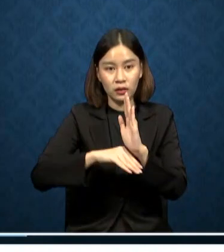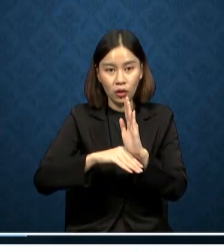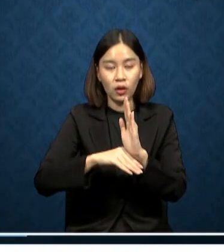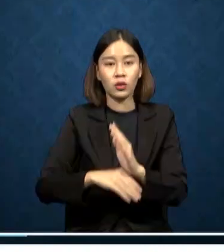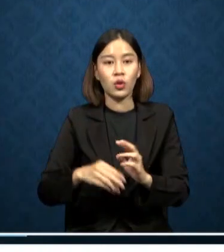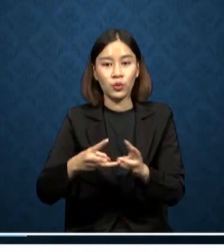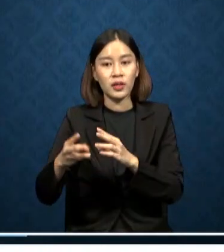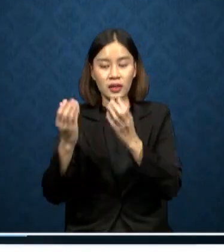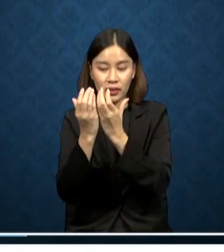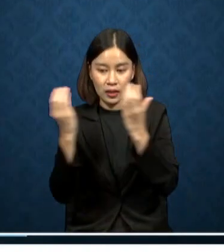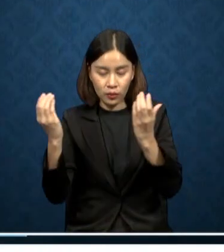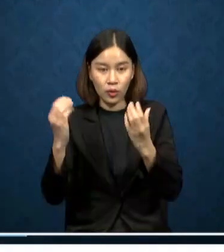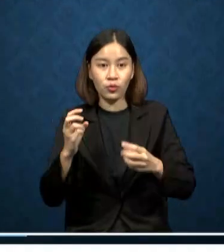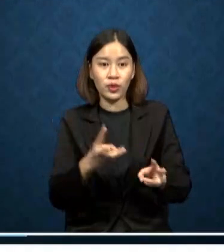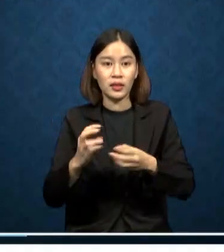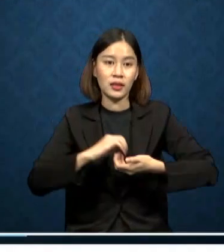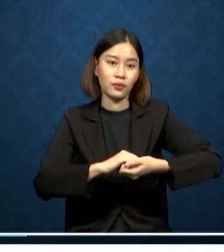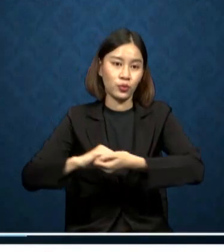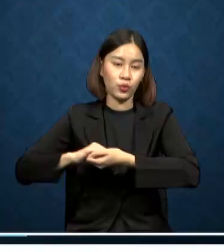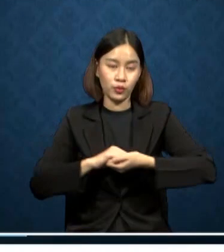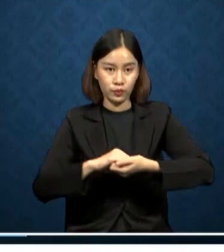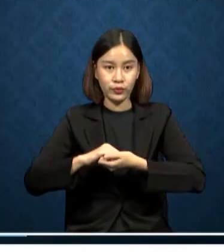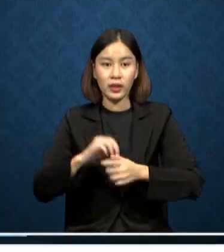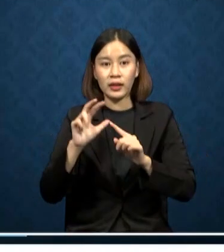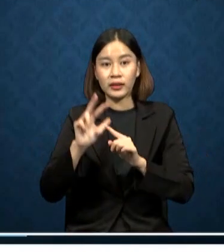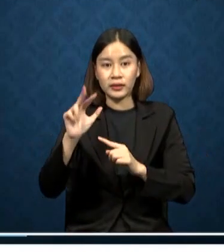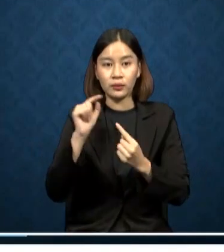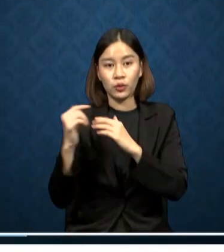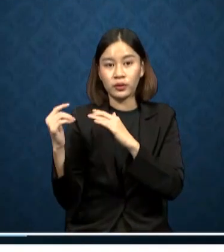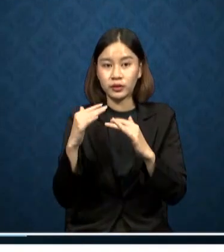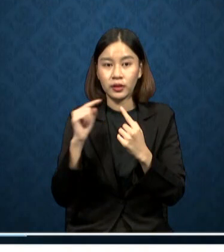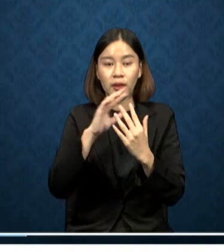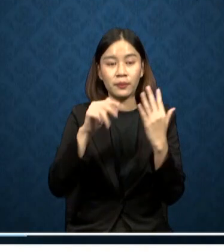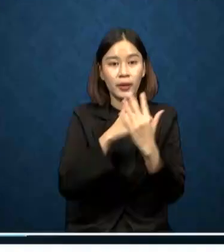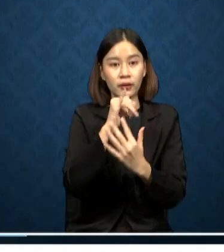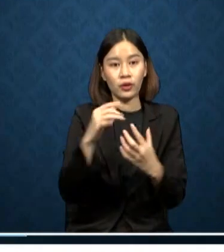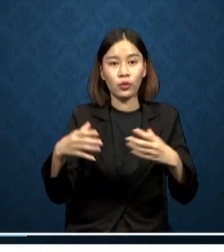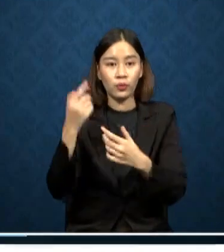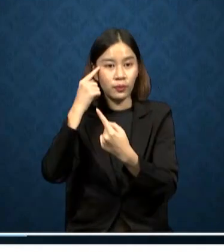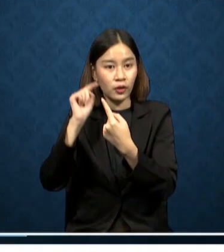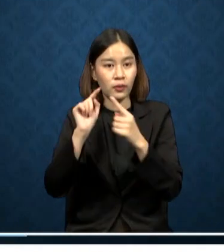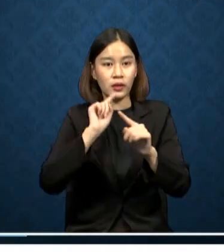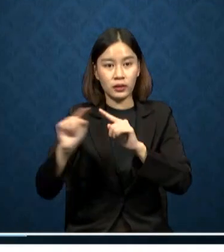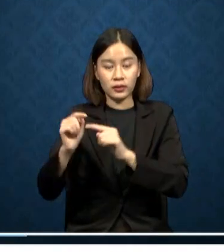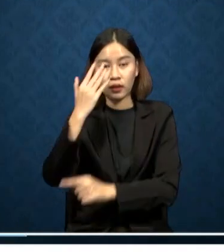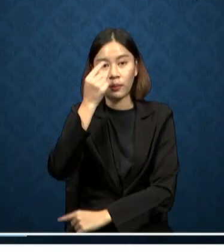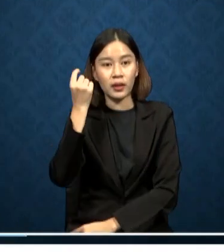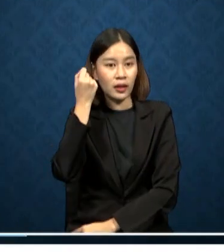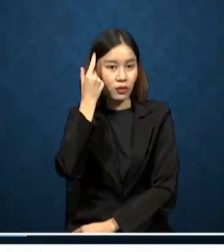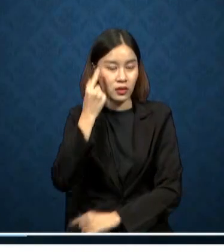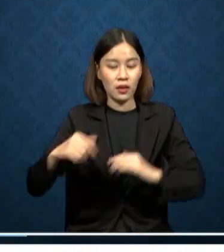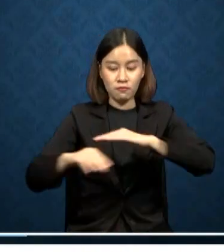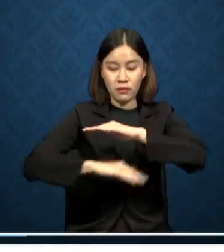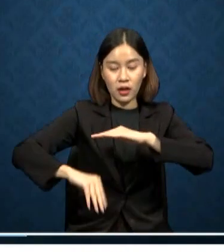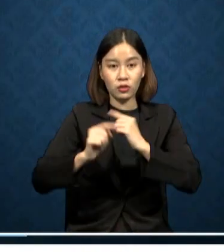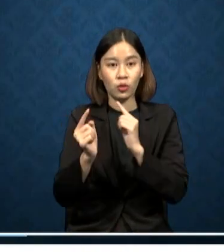ภายใต้รฐนูนโยสัตวิธี3. การสื่อสารทางยษษาตต่กุปหมายต่ๆ ให้เข้าใจในหักพืนฐ